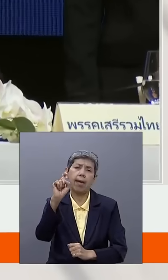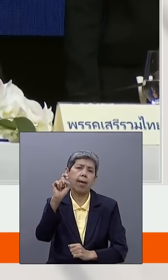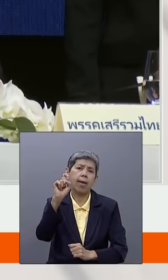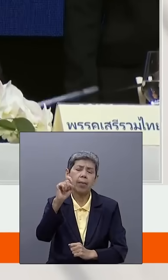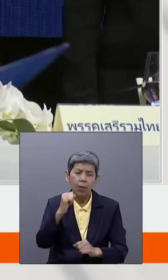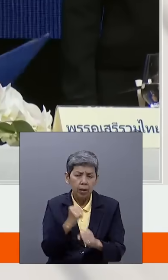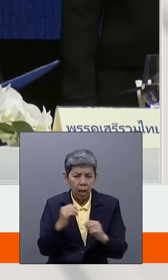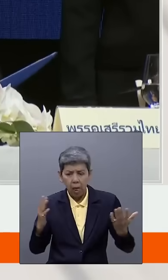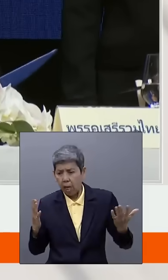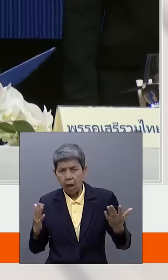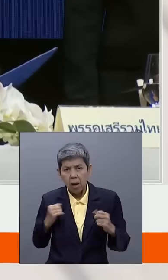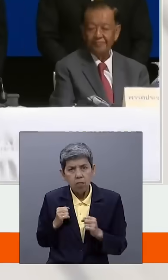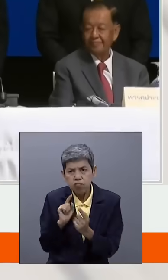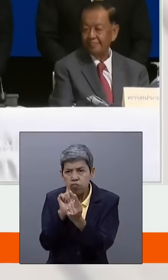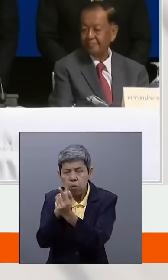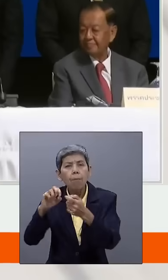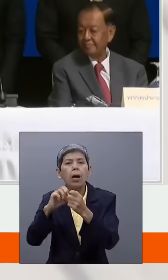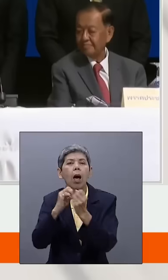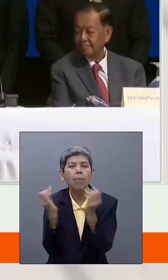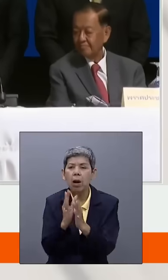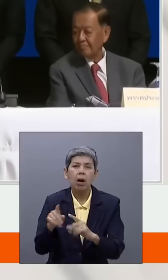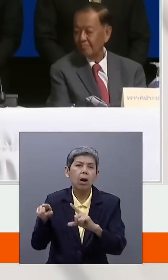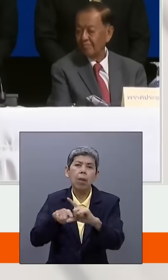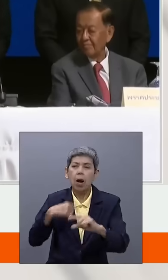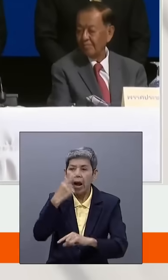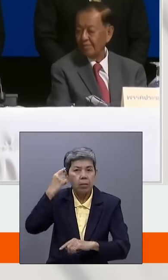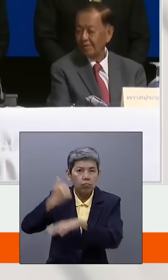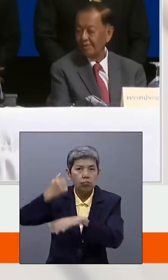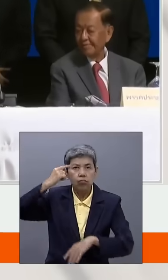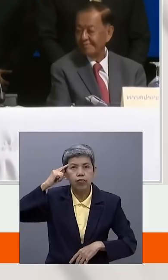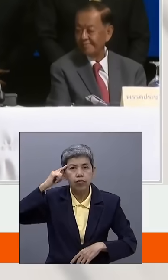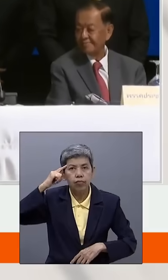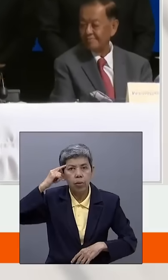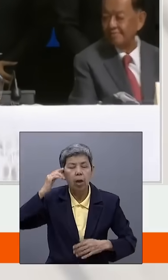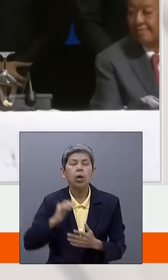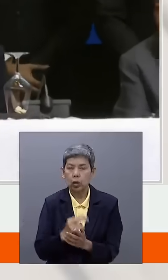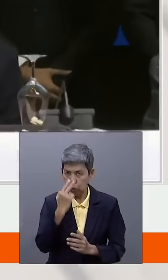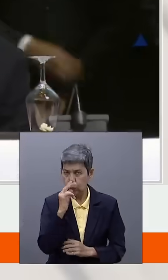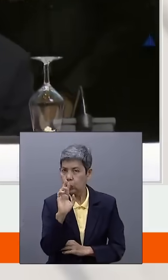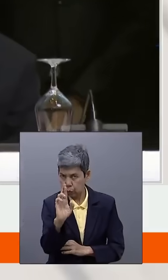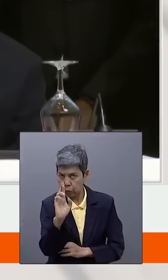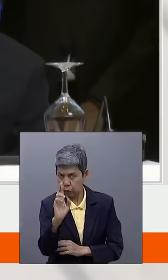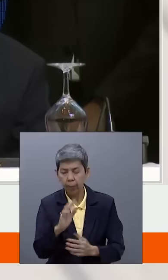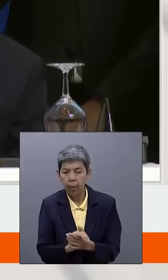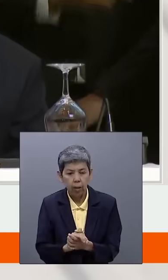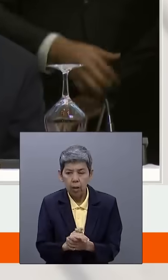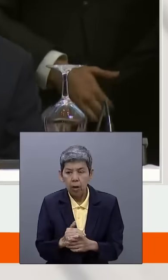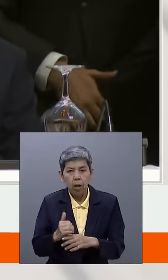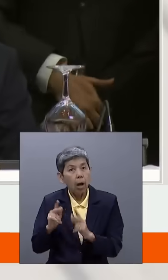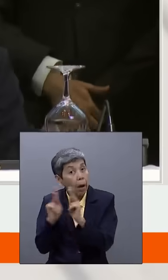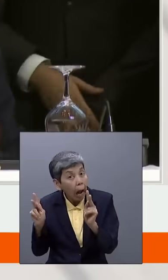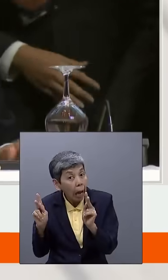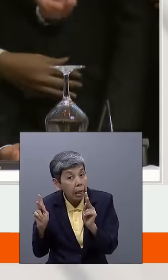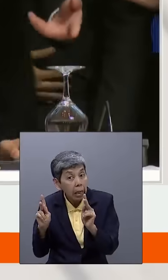พอมาล้านไม่ได้เนี่ยก็กลายเป็นพรรคที่ไม่รู้เจ้าของคือใครต้องระวังนะครับไม่รู้เจ้าของคือกรรมการพรร